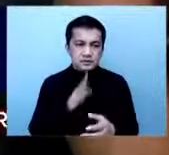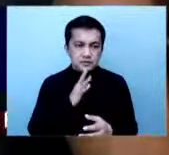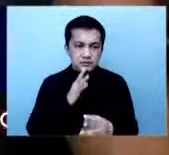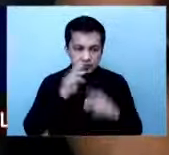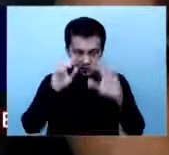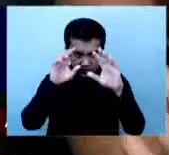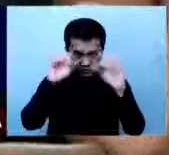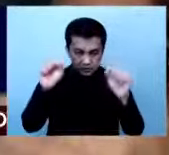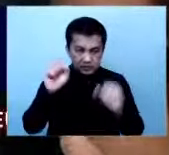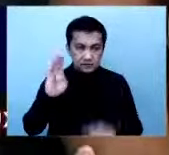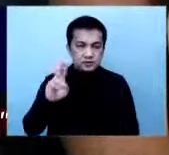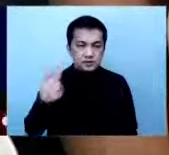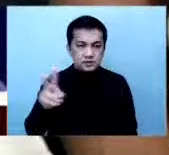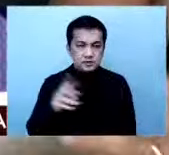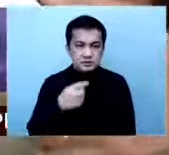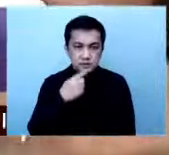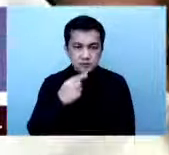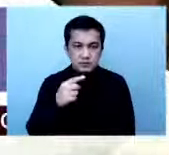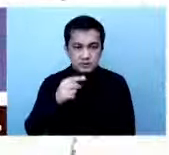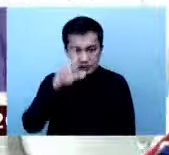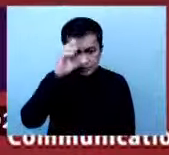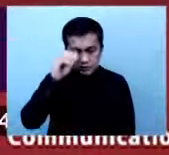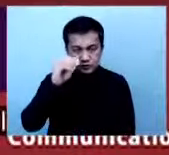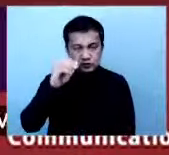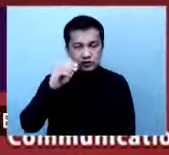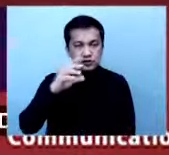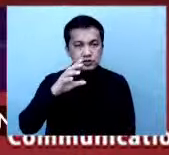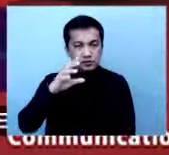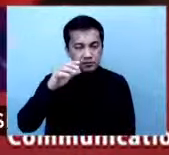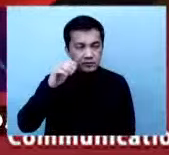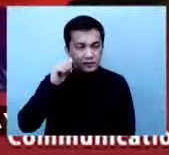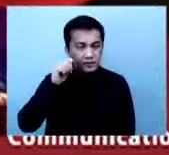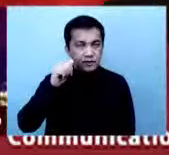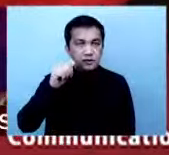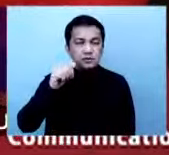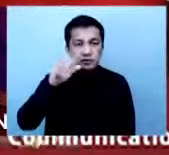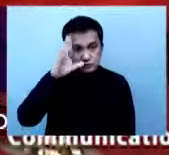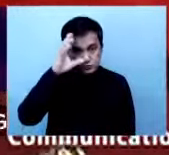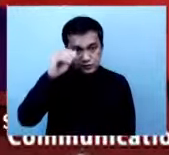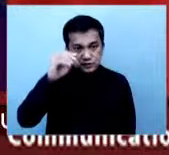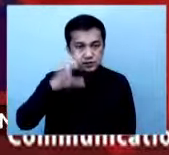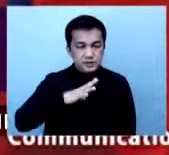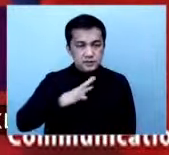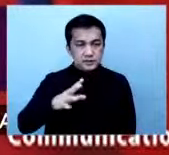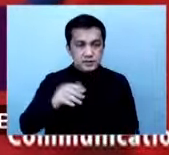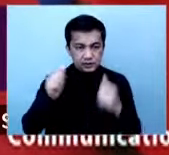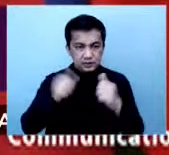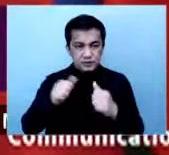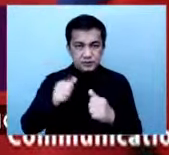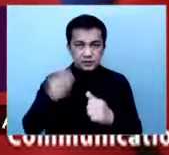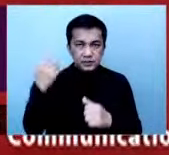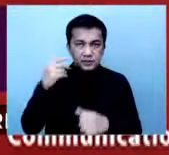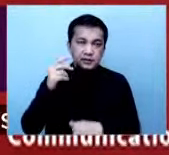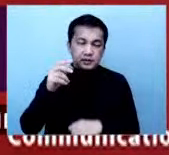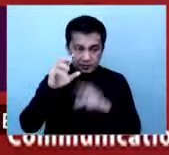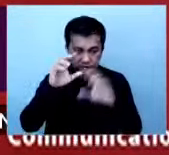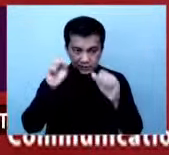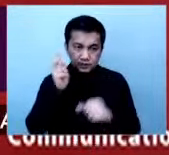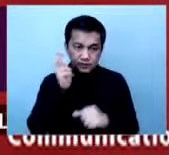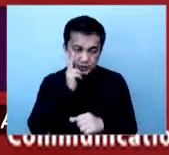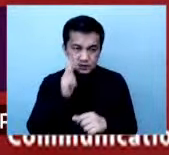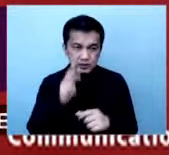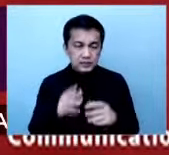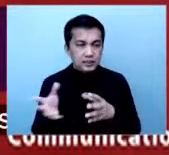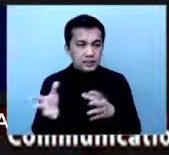Bongbong Marcos sa sinasabing Gentleman's agreement nina dating Pangulong Rodrigo Duterte at Chinese President sh Jin Ping Si